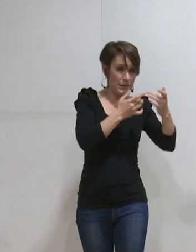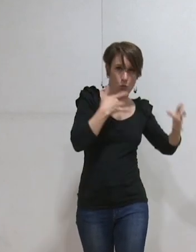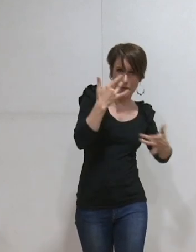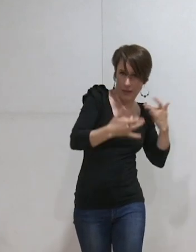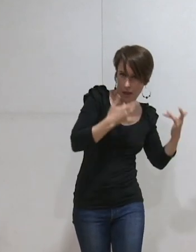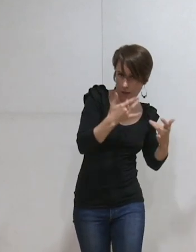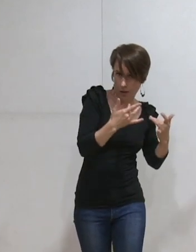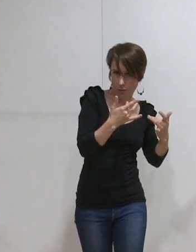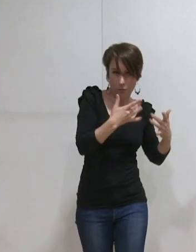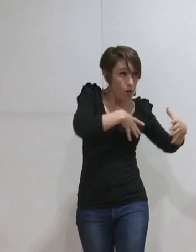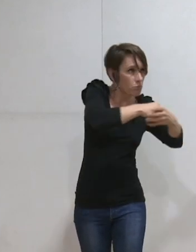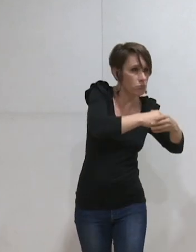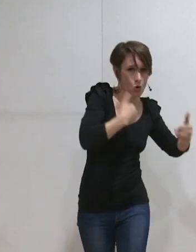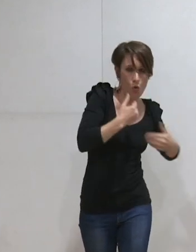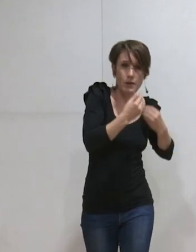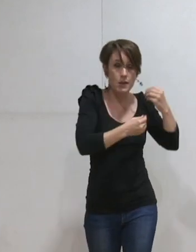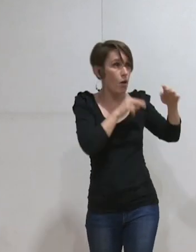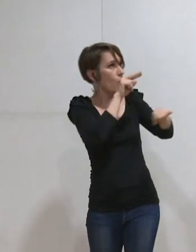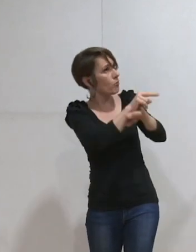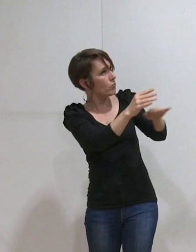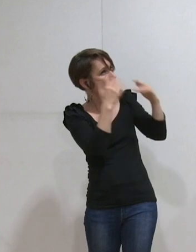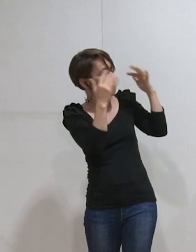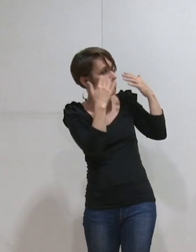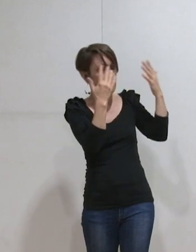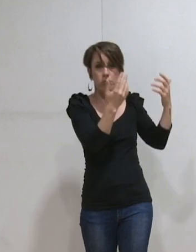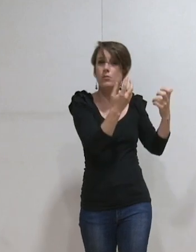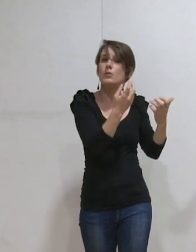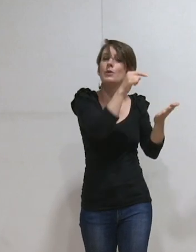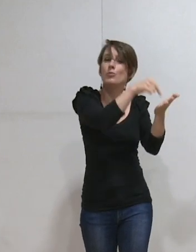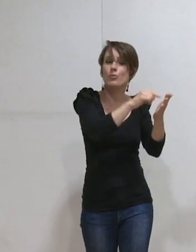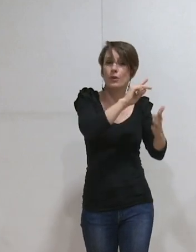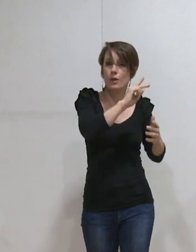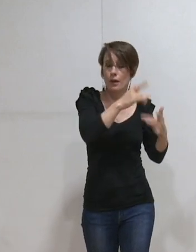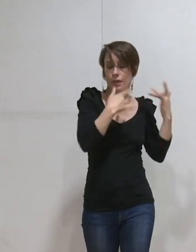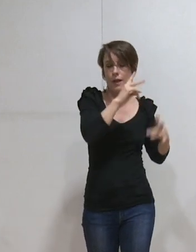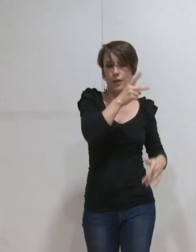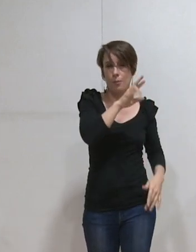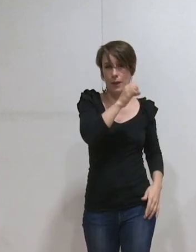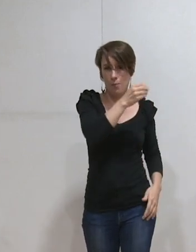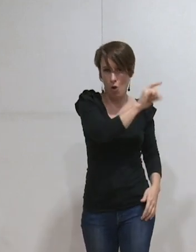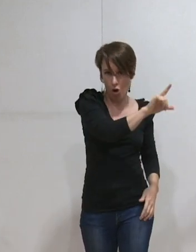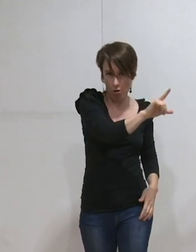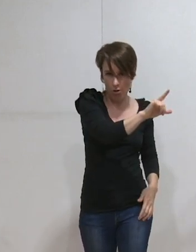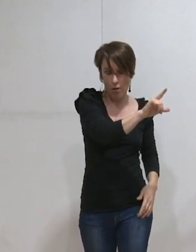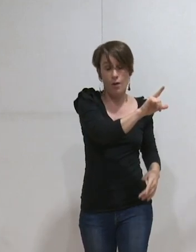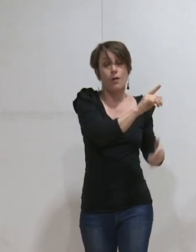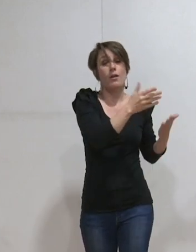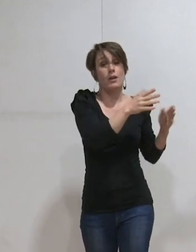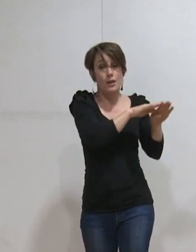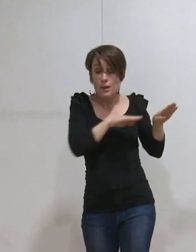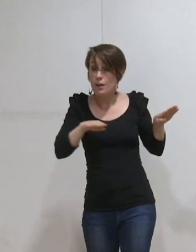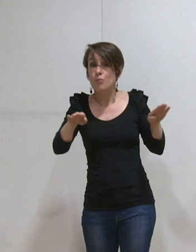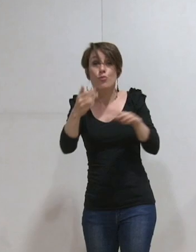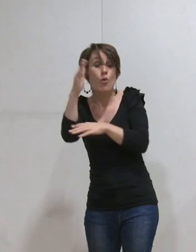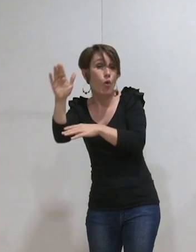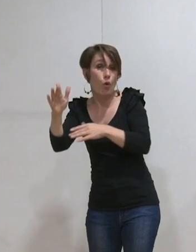bien comme pratiquant euh comme c'est le cas au théâtre Prémol sous toutes ses formes et d'un notutre côté dans d'autres